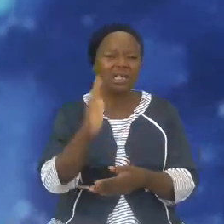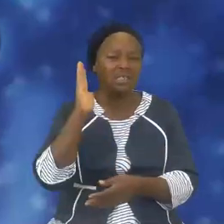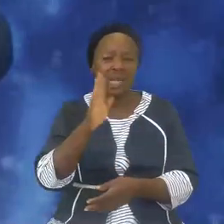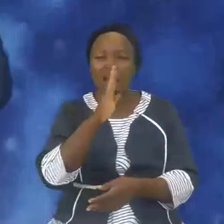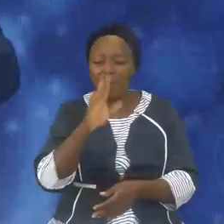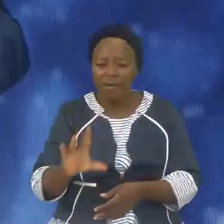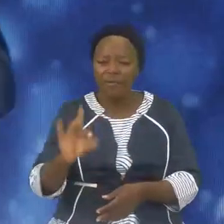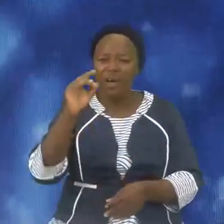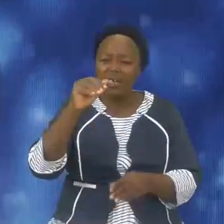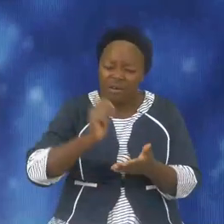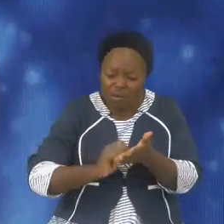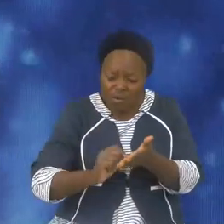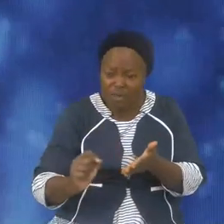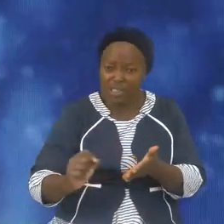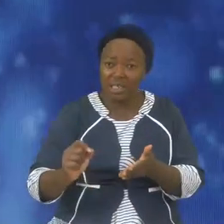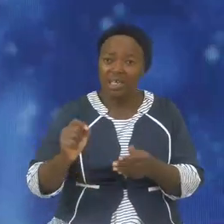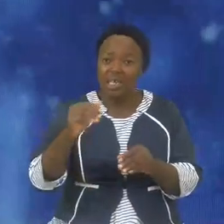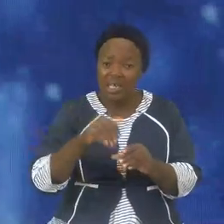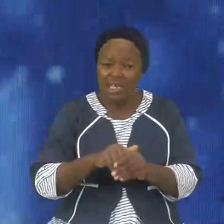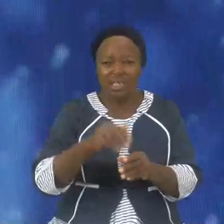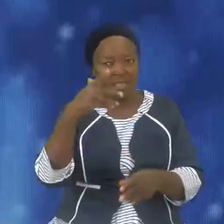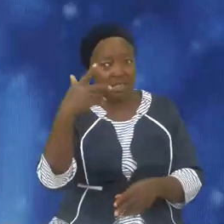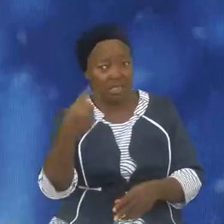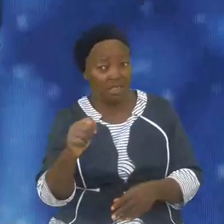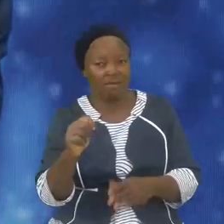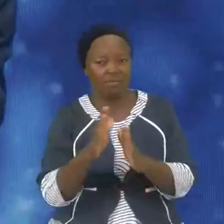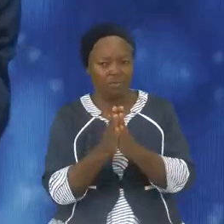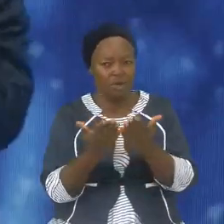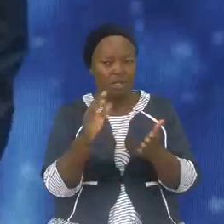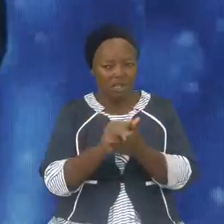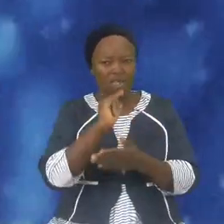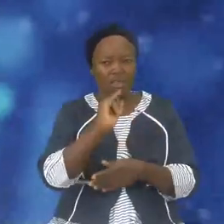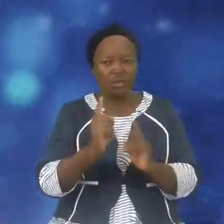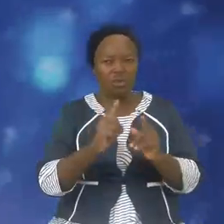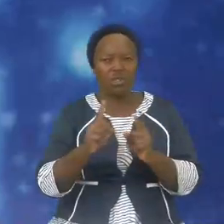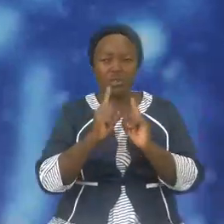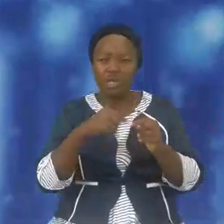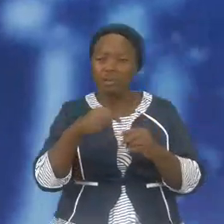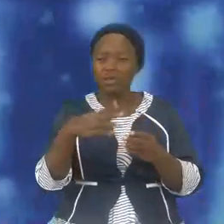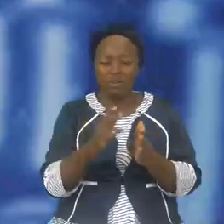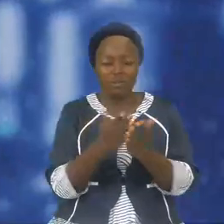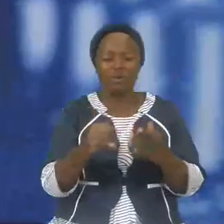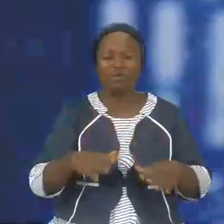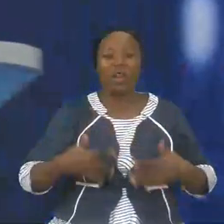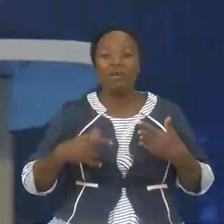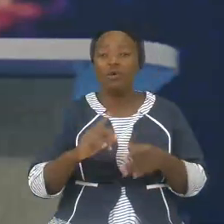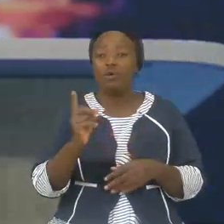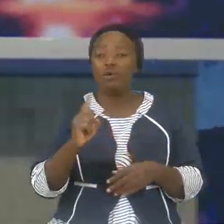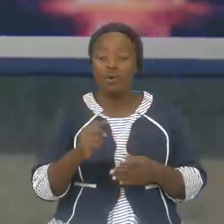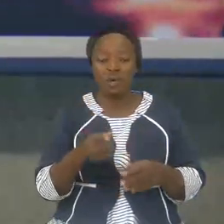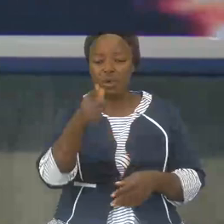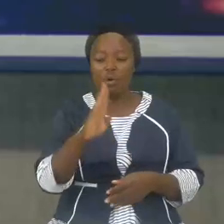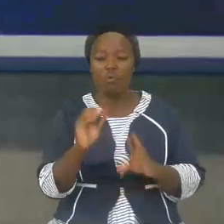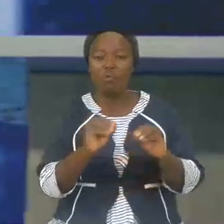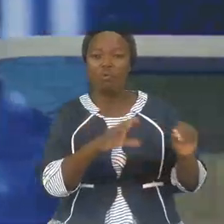Et tous ceux de ton peuple qui seront trouvés inscrits dans le livre. Cela parle du livre de vie, de la vie,